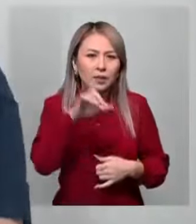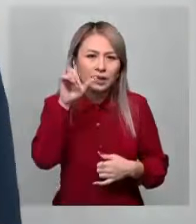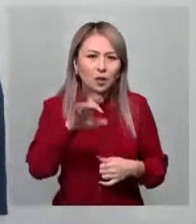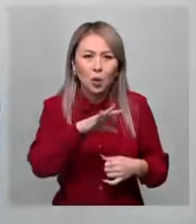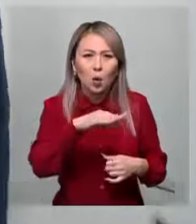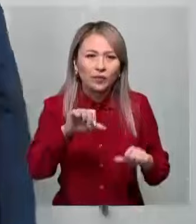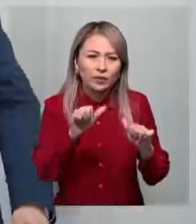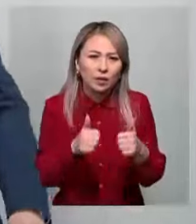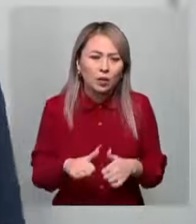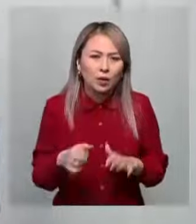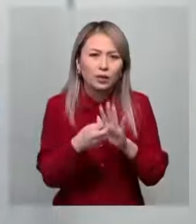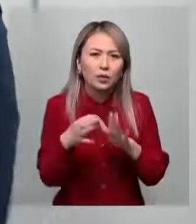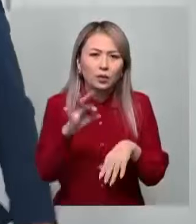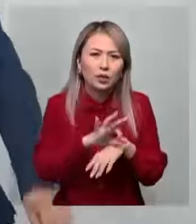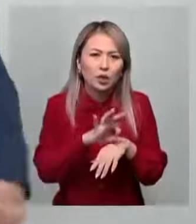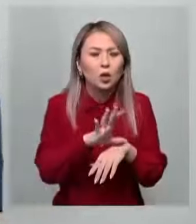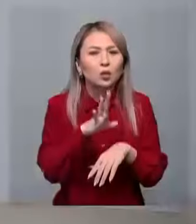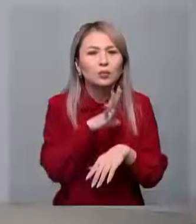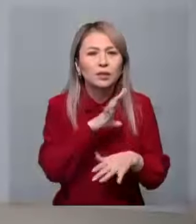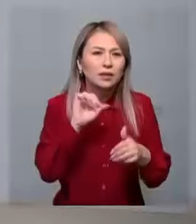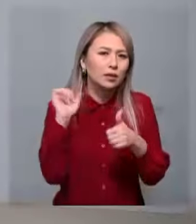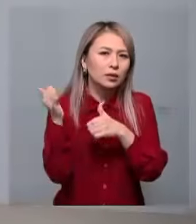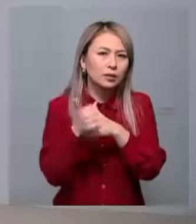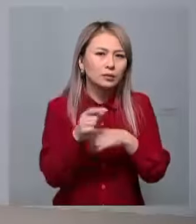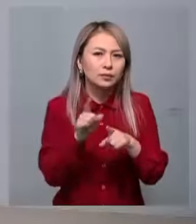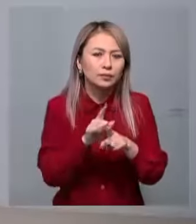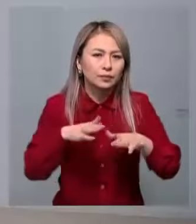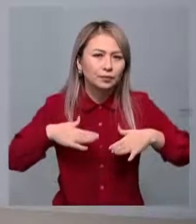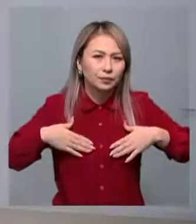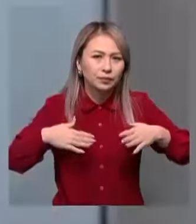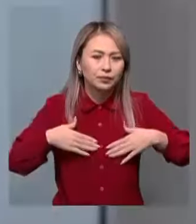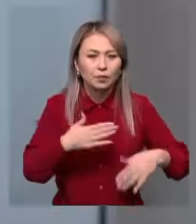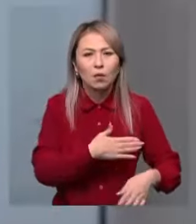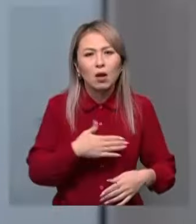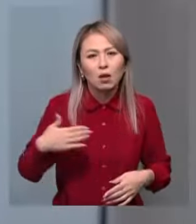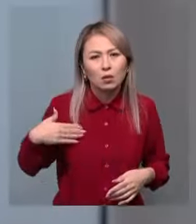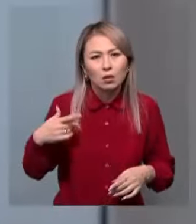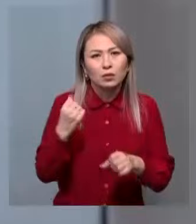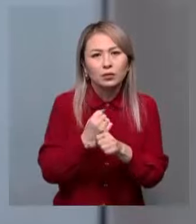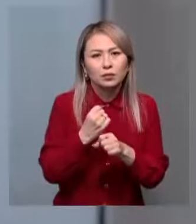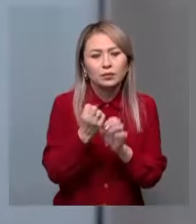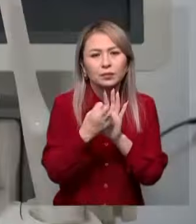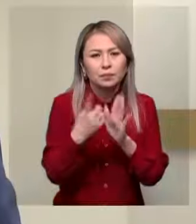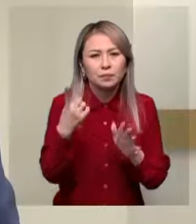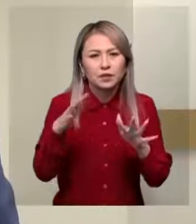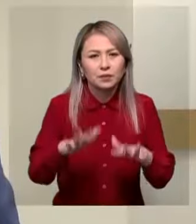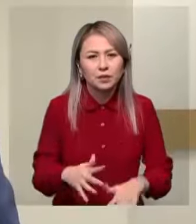мың пациент ресми онкологиялық тіркеуде. Көш басында өкпе және сүт безі обыры тұр.